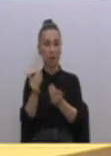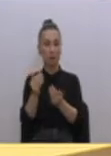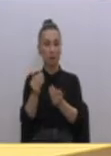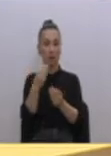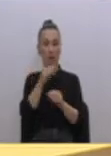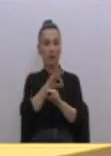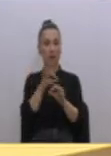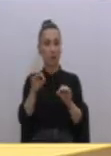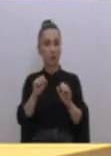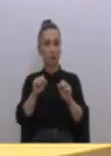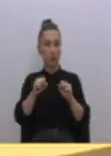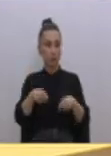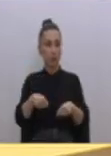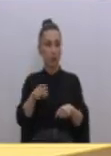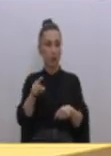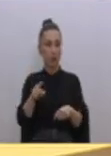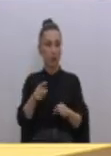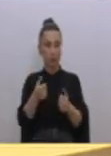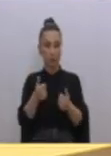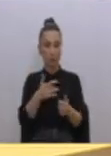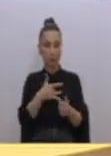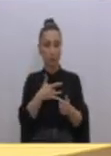idealuri sa șoleba. Ai rogurt